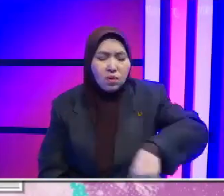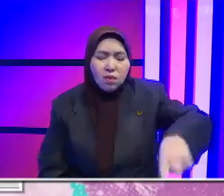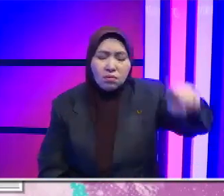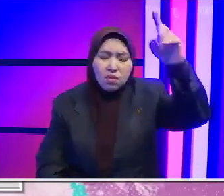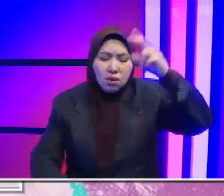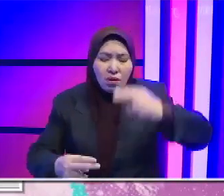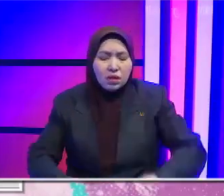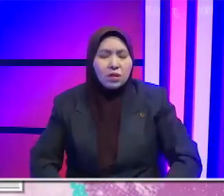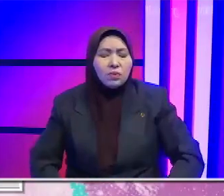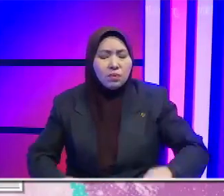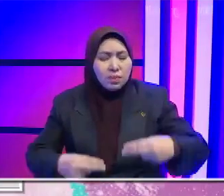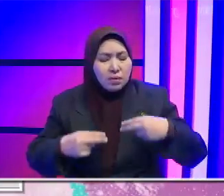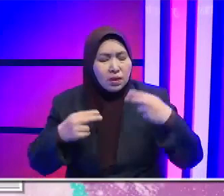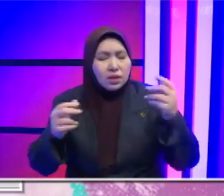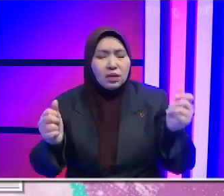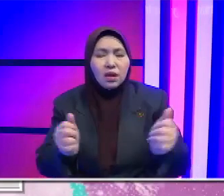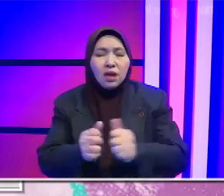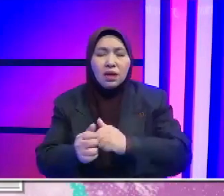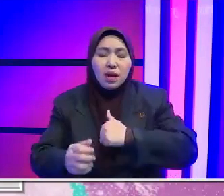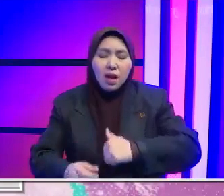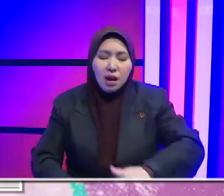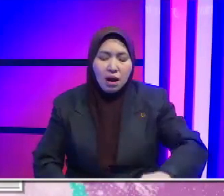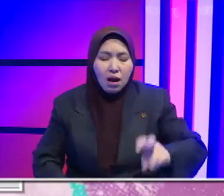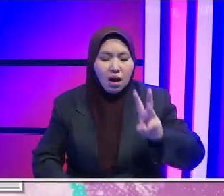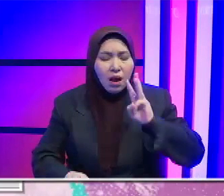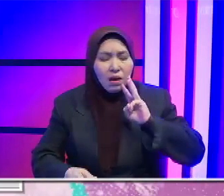لنحيي به بلدة